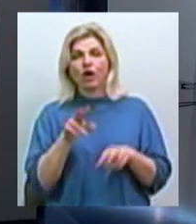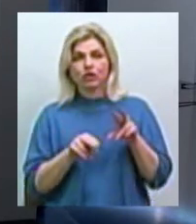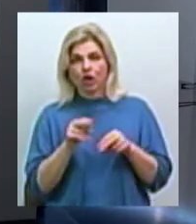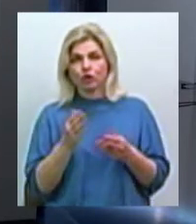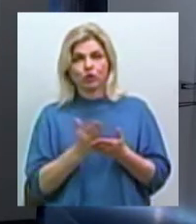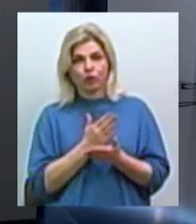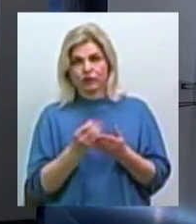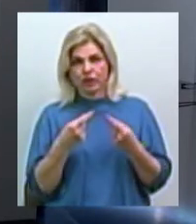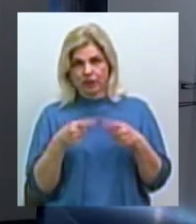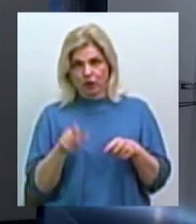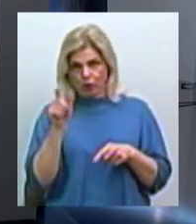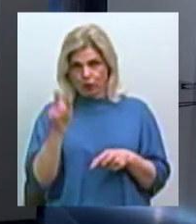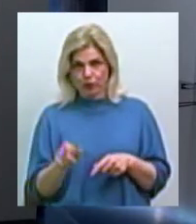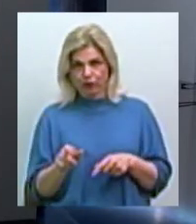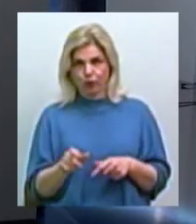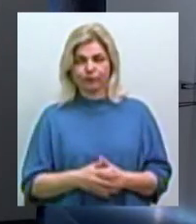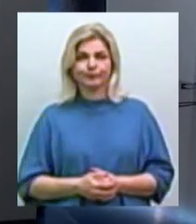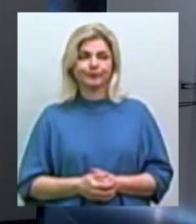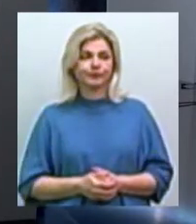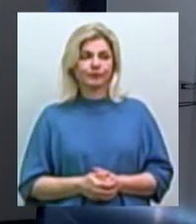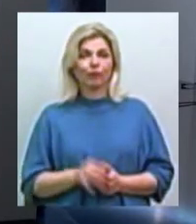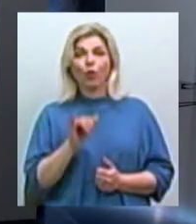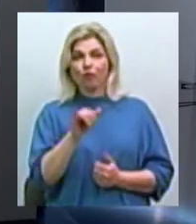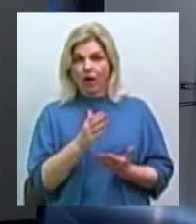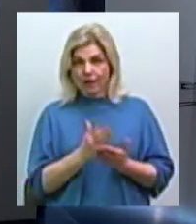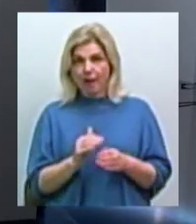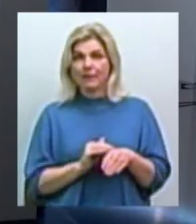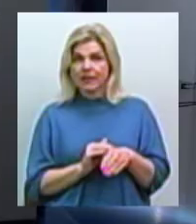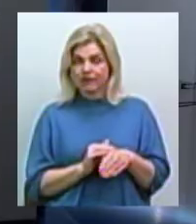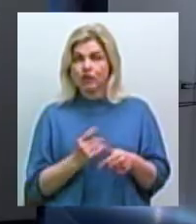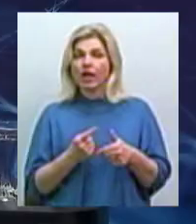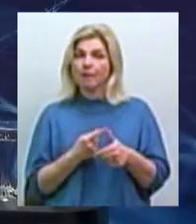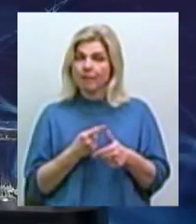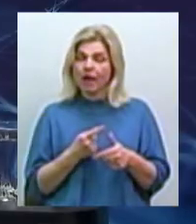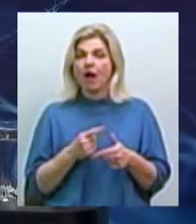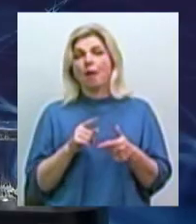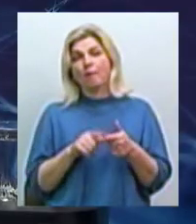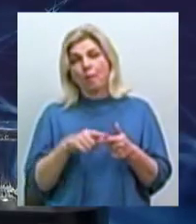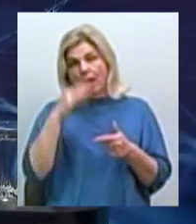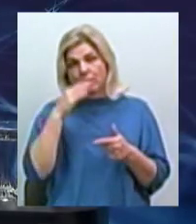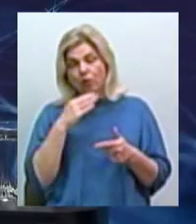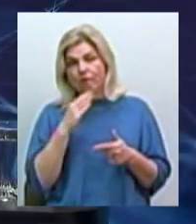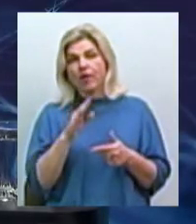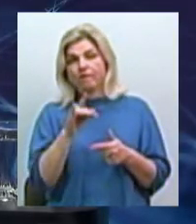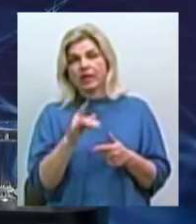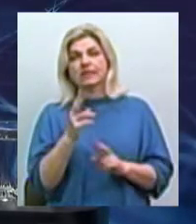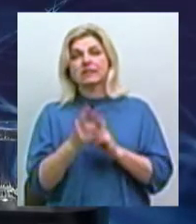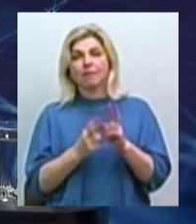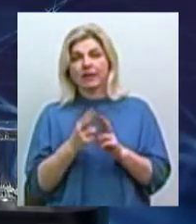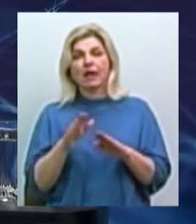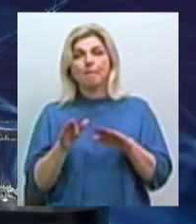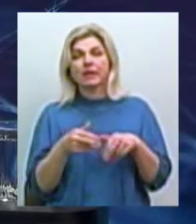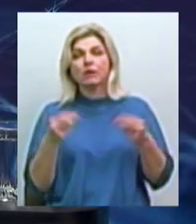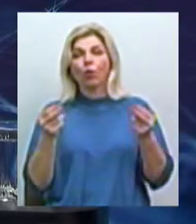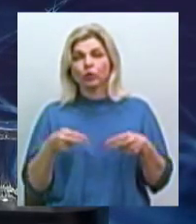іншою людиною. Ну, у вас є прізвище, ім'я по батькові. Ви після одруження